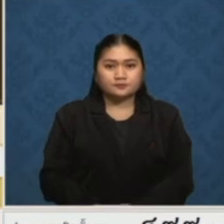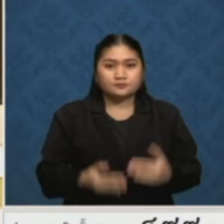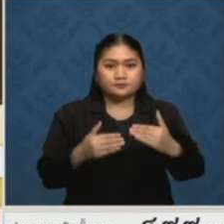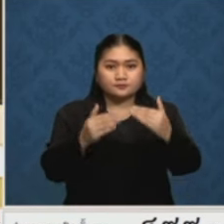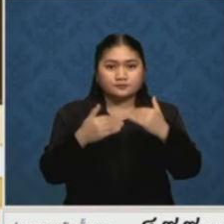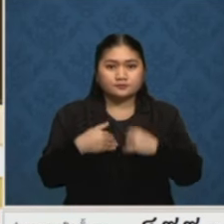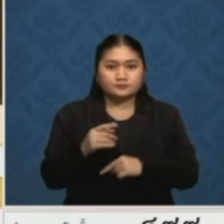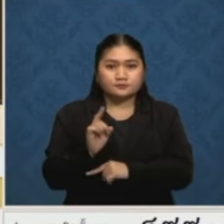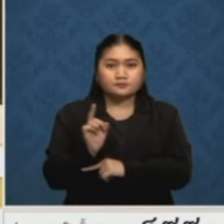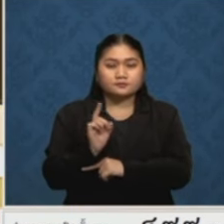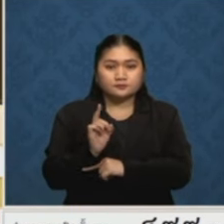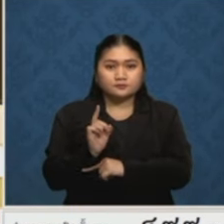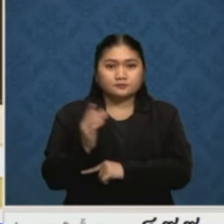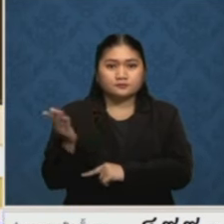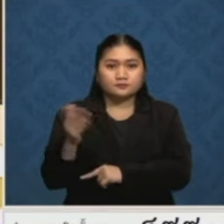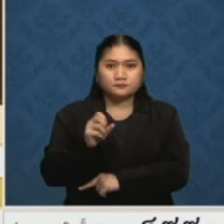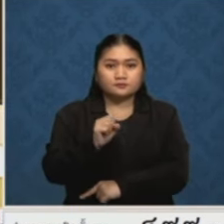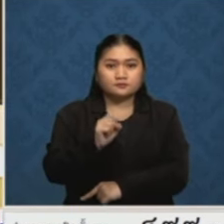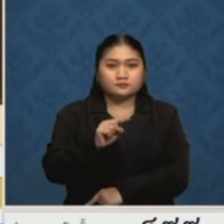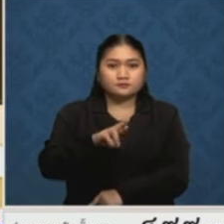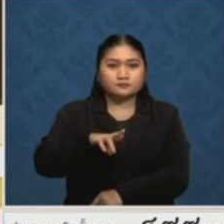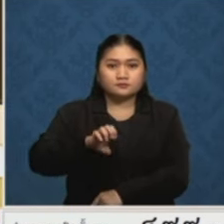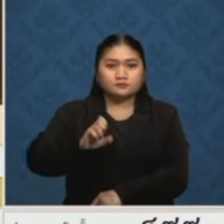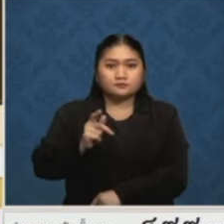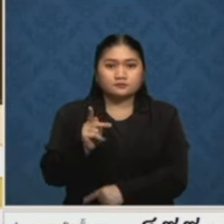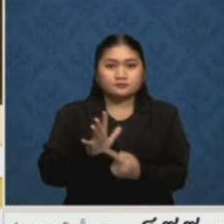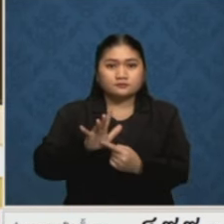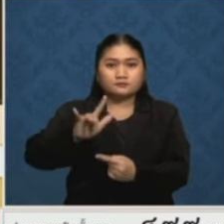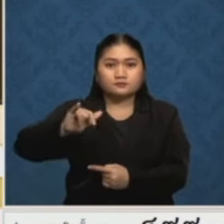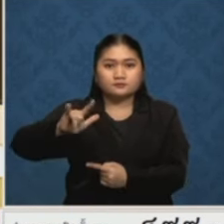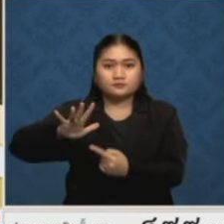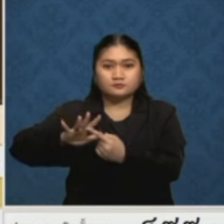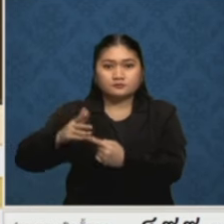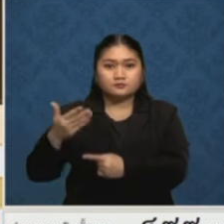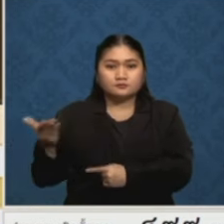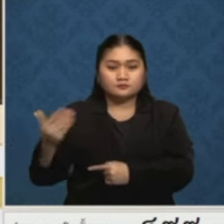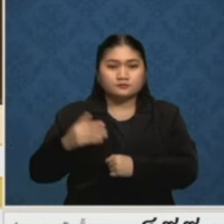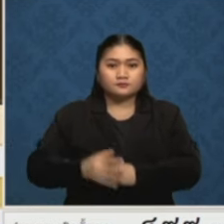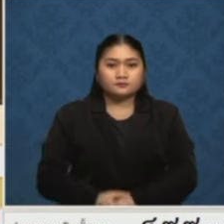ต่อไปนะครับท่านสิริกัญญาตันสุกุลนะครับเชิญครับ